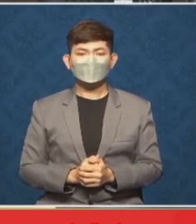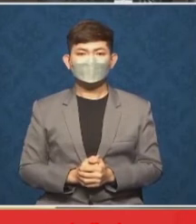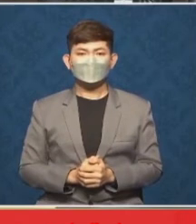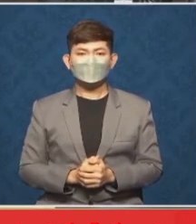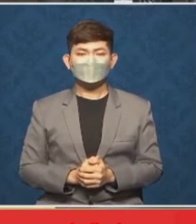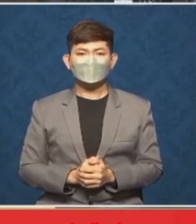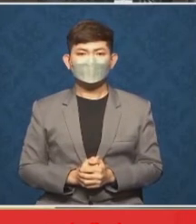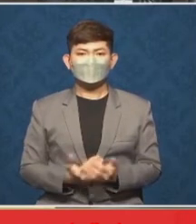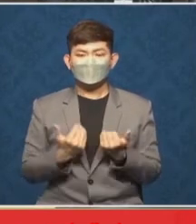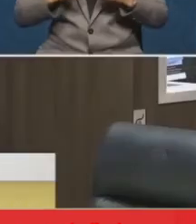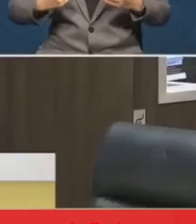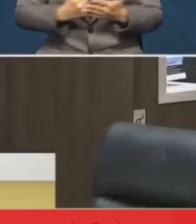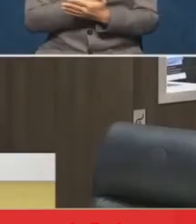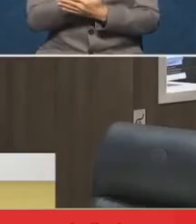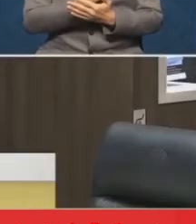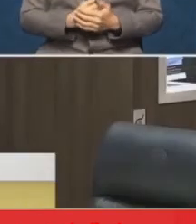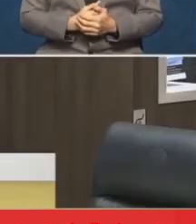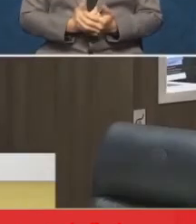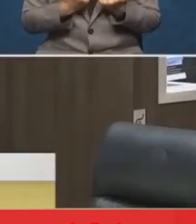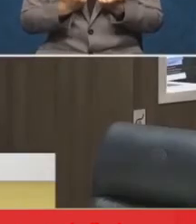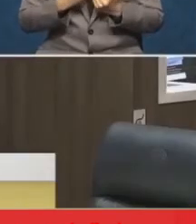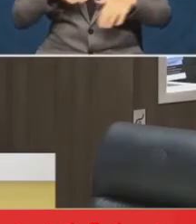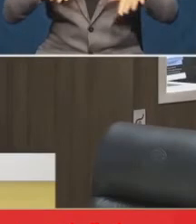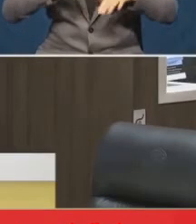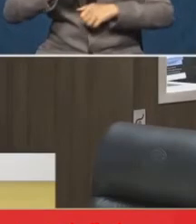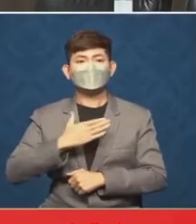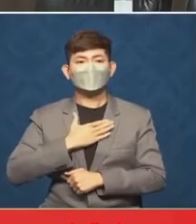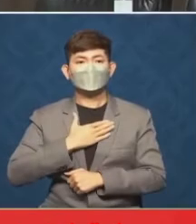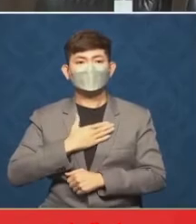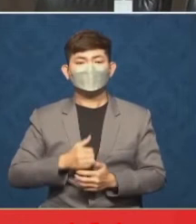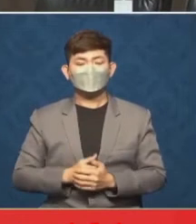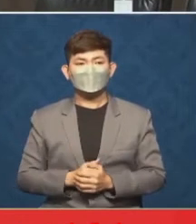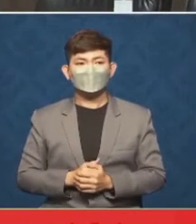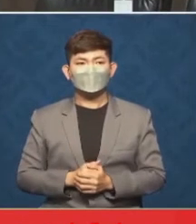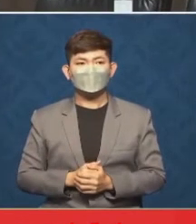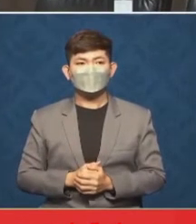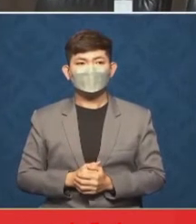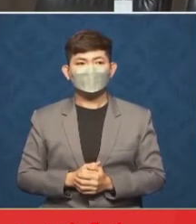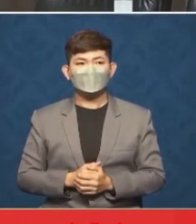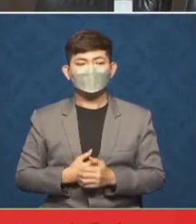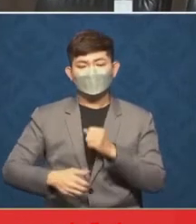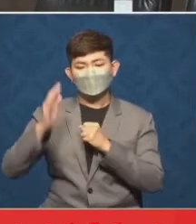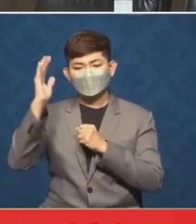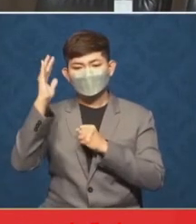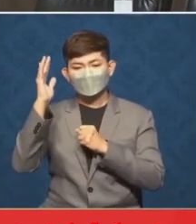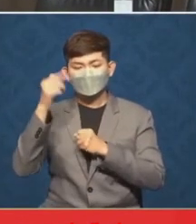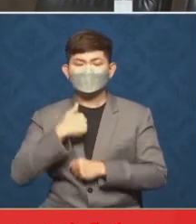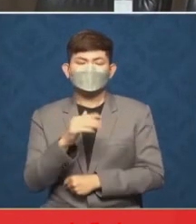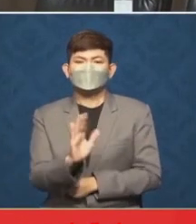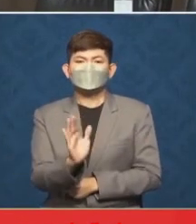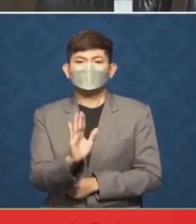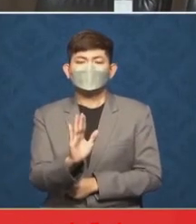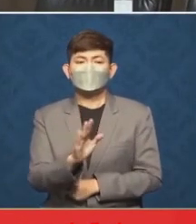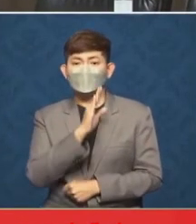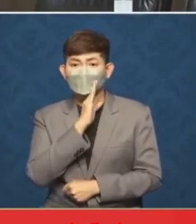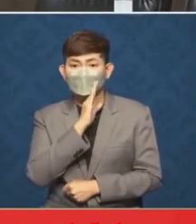นี่วันนี้เสียดายจริงๆนะท่านประธานผมโดยปกติผมก็ไม่ค่อยเป็นคนที่จะอภิปรายอะไรมากมายในสภาถ้าไม่ใช่เ